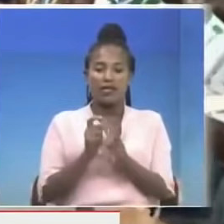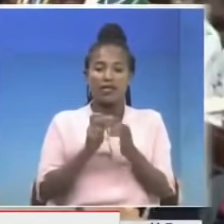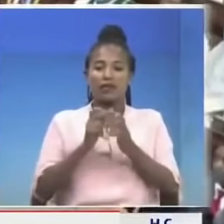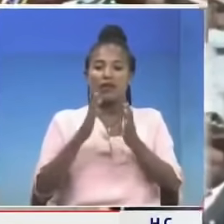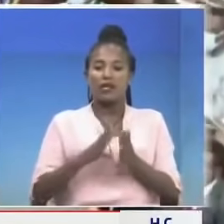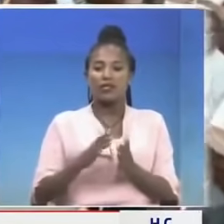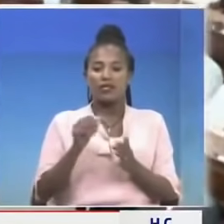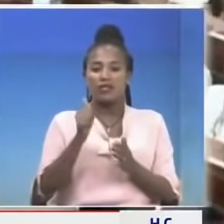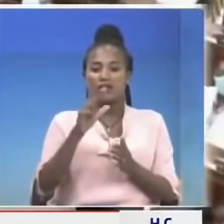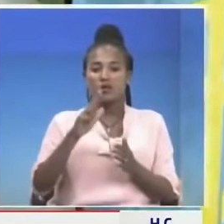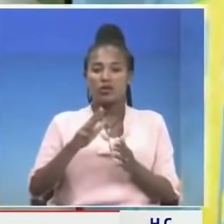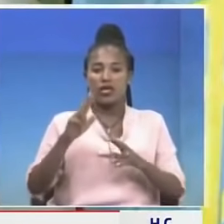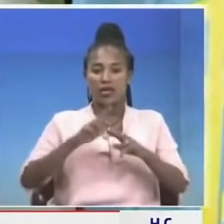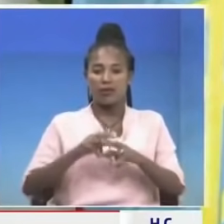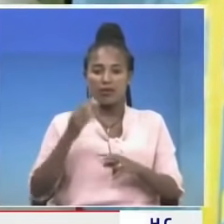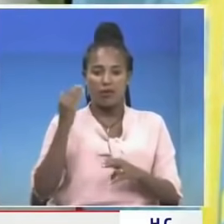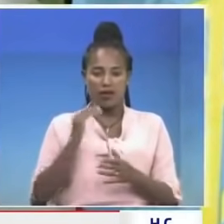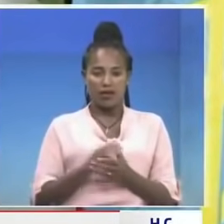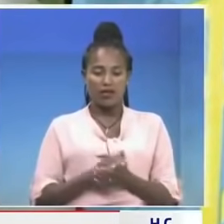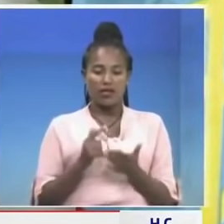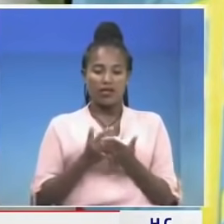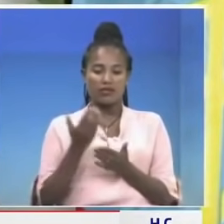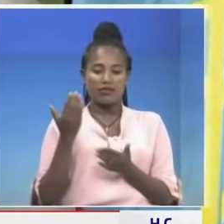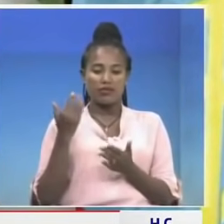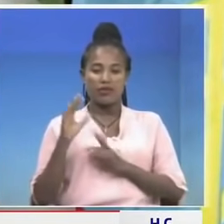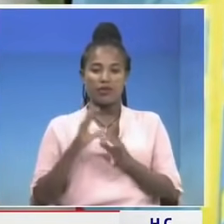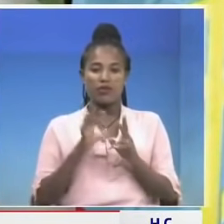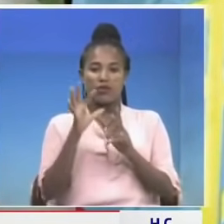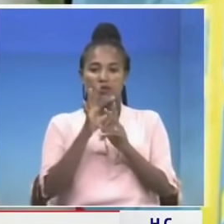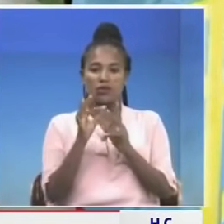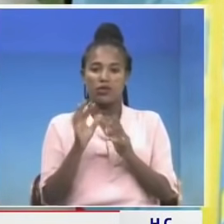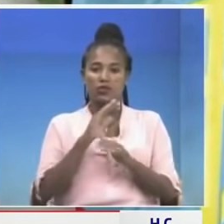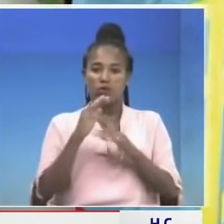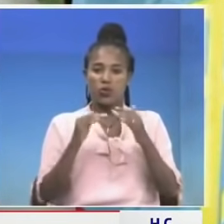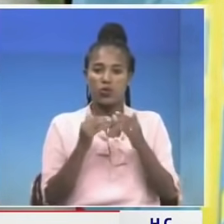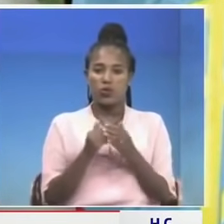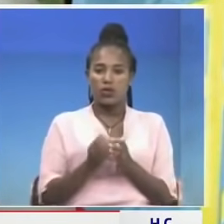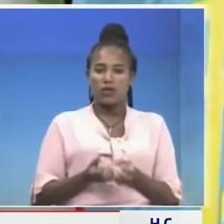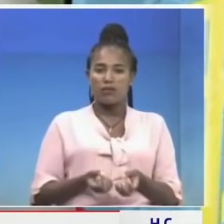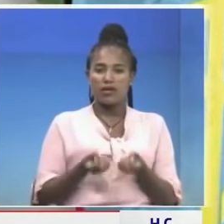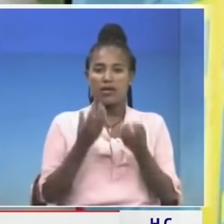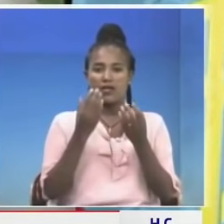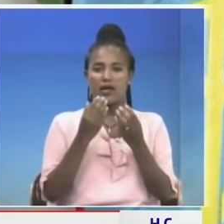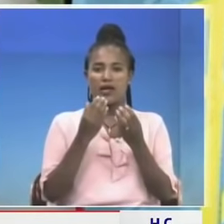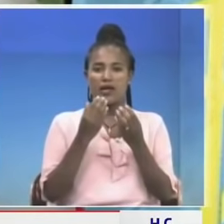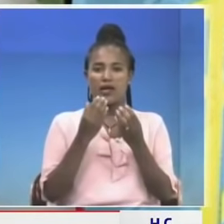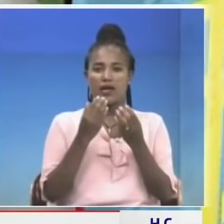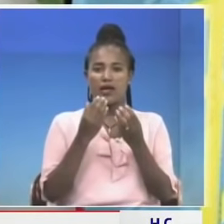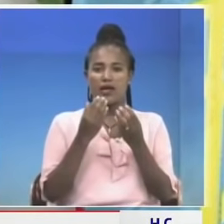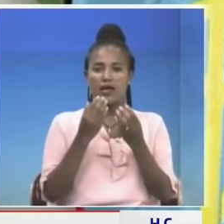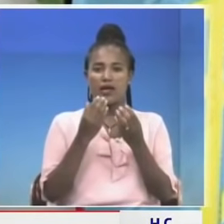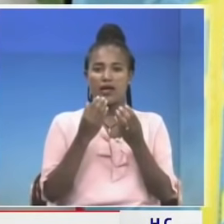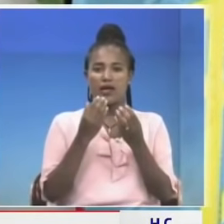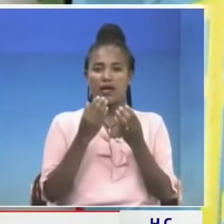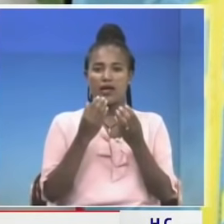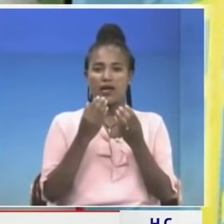እርሾ እየጣለ ነበር ብለዋል። ከዚህ ቀደም ከተካሄዱ ምርጫዎች ሁሉ በበርካታ መለኪያዎች